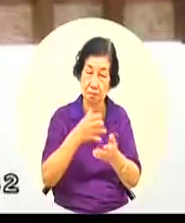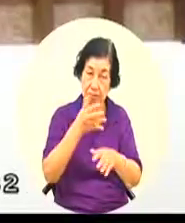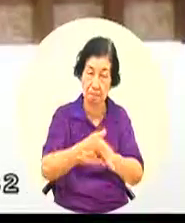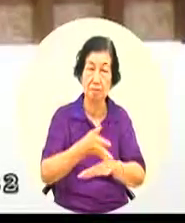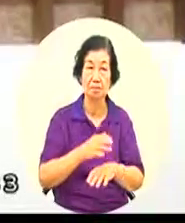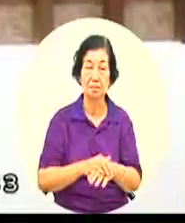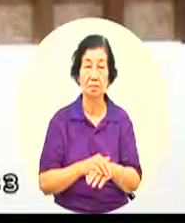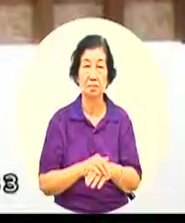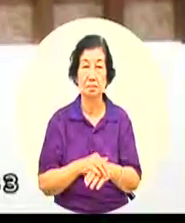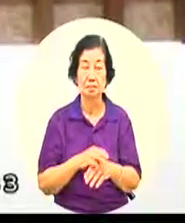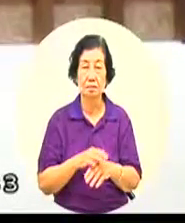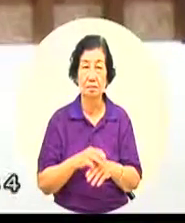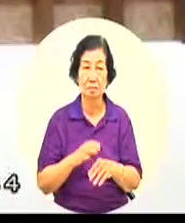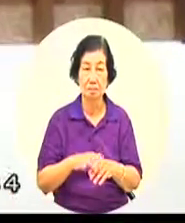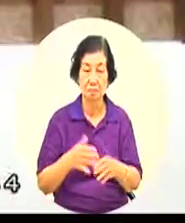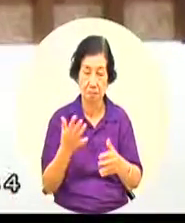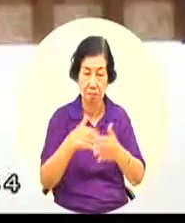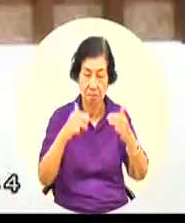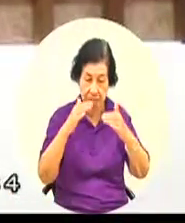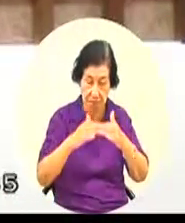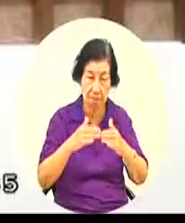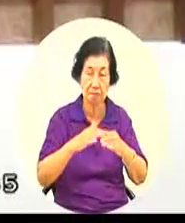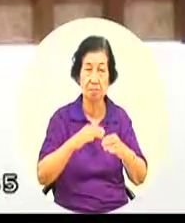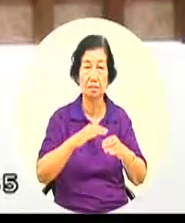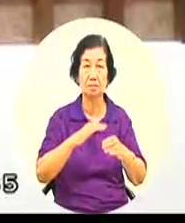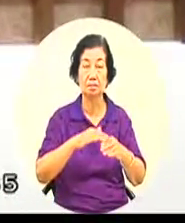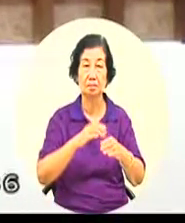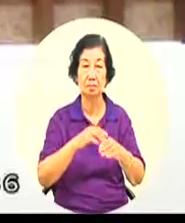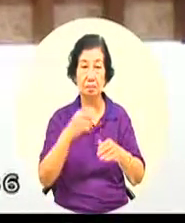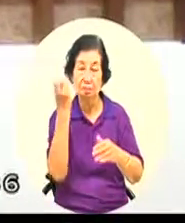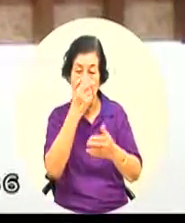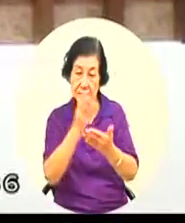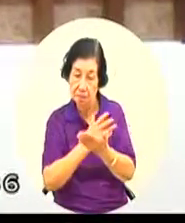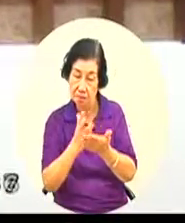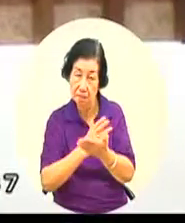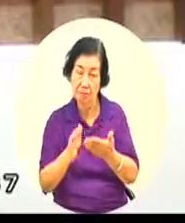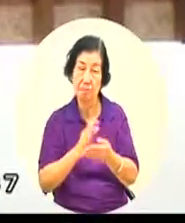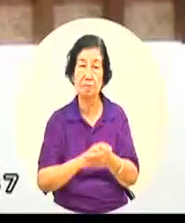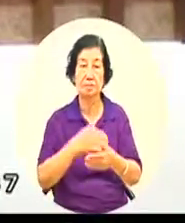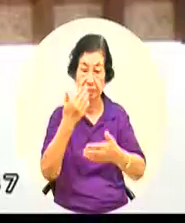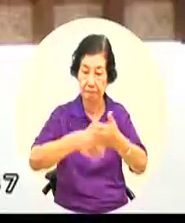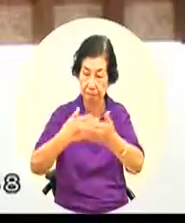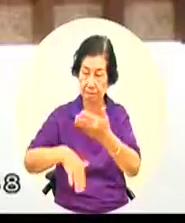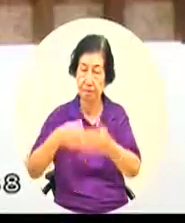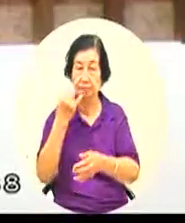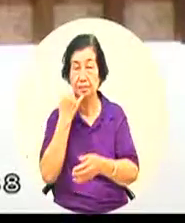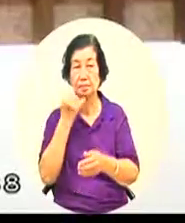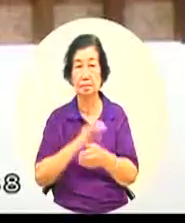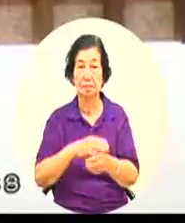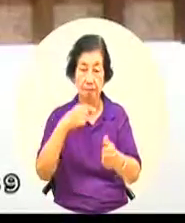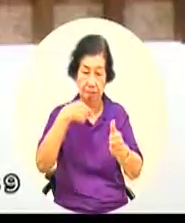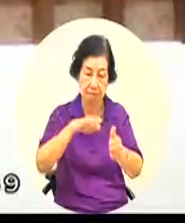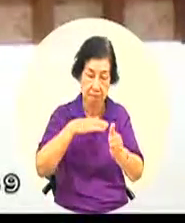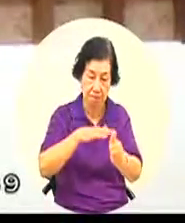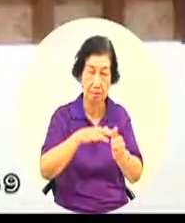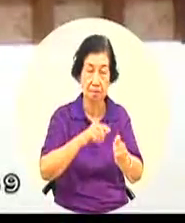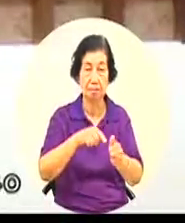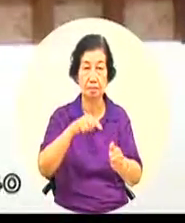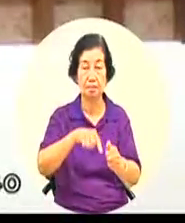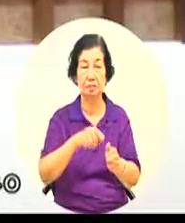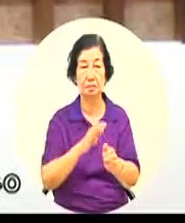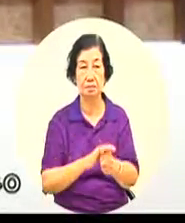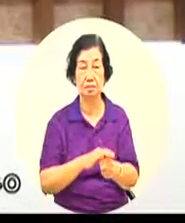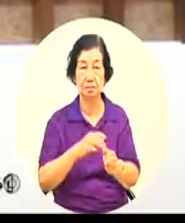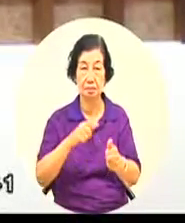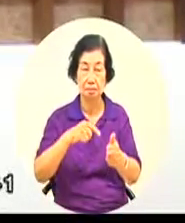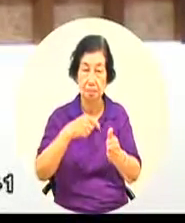让他们可以利用这样的时间去辅导学生。我一直在强调辅导教育比正常的教育来得重